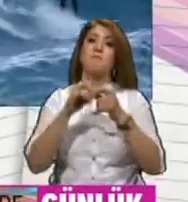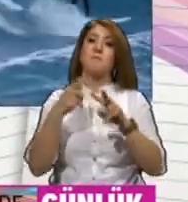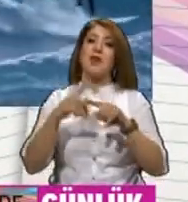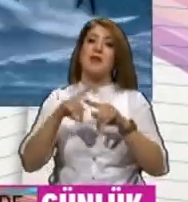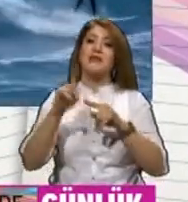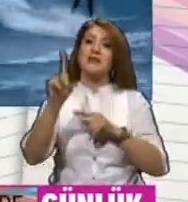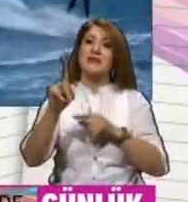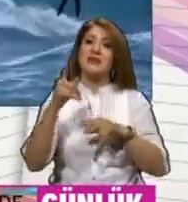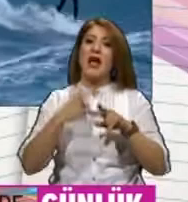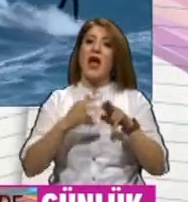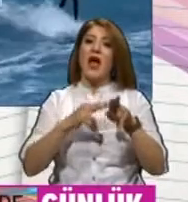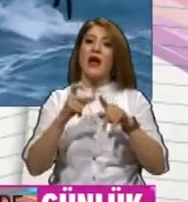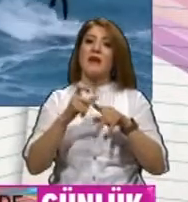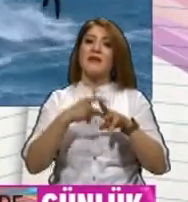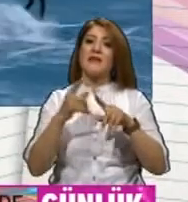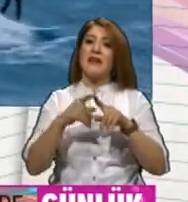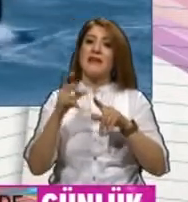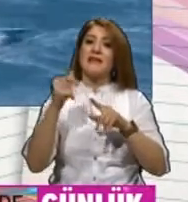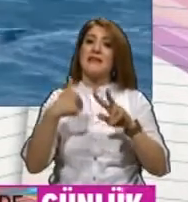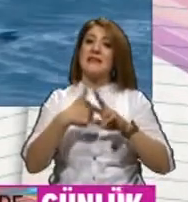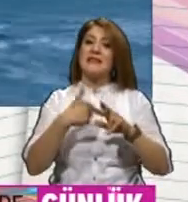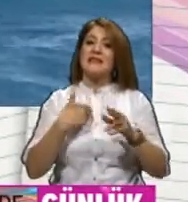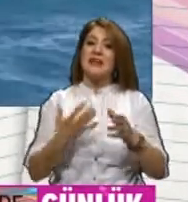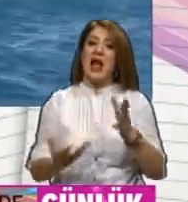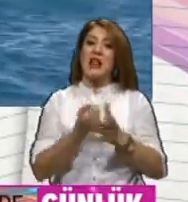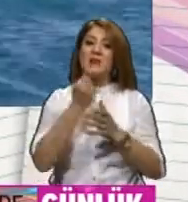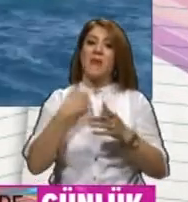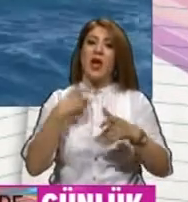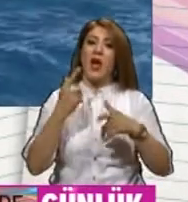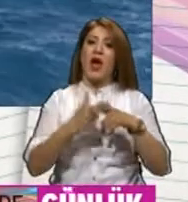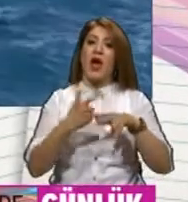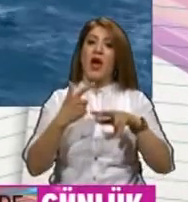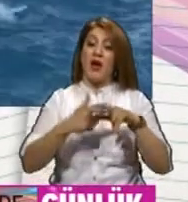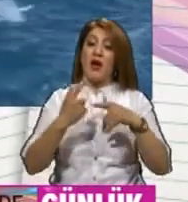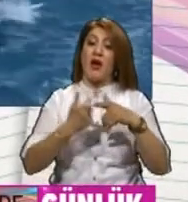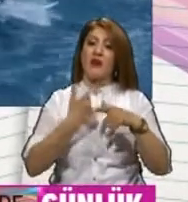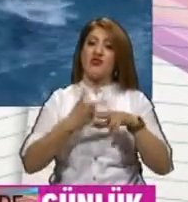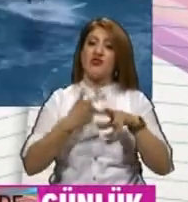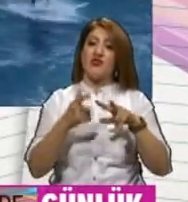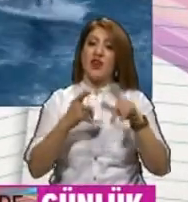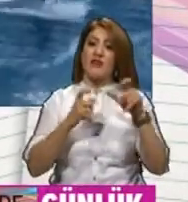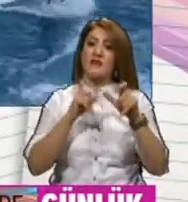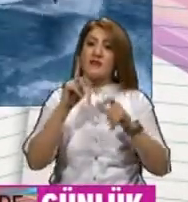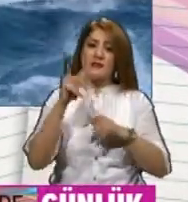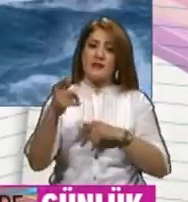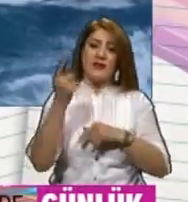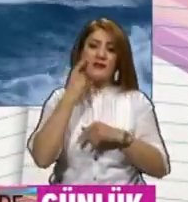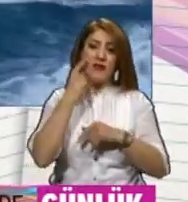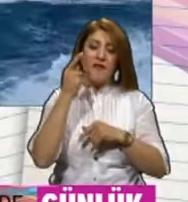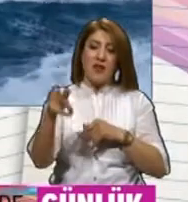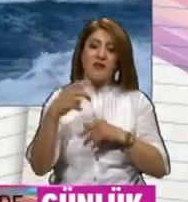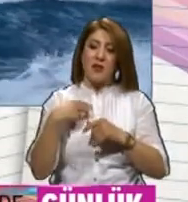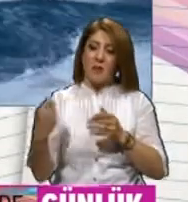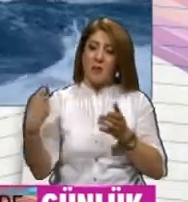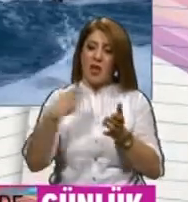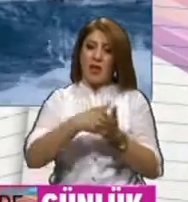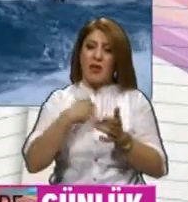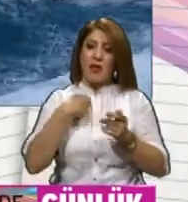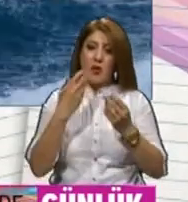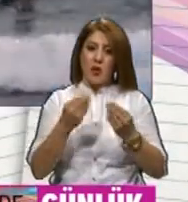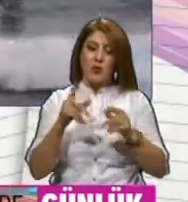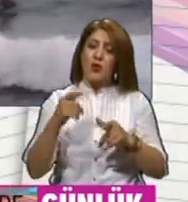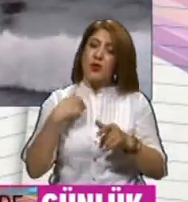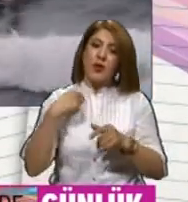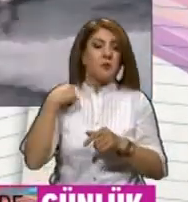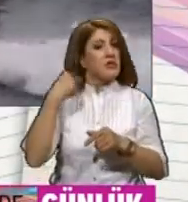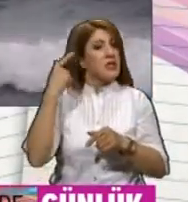Ajansı. Bölgemizde bu tip projeleri destekleyen bir çok ajans. Güzel. Devlet kanalıyla bir para aktarımı yapıyor. Harika. Biz